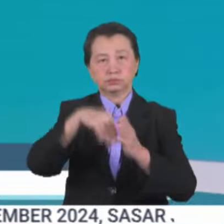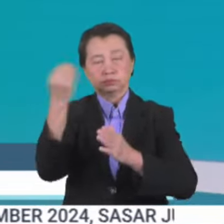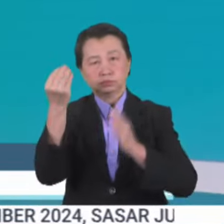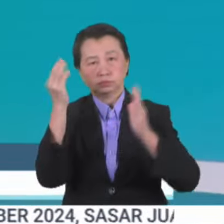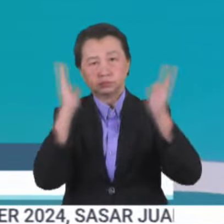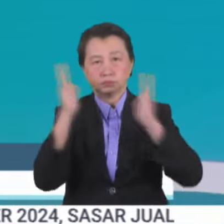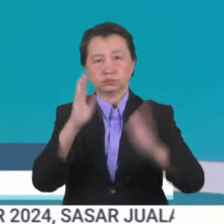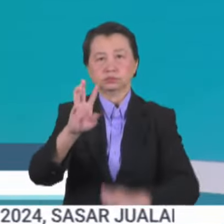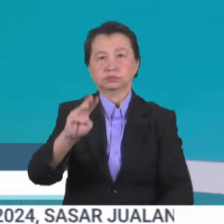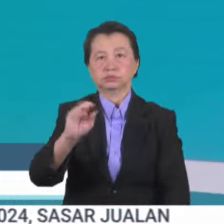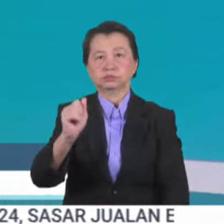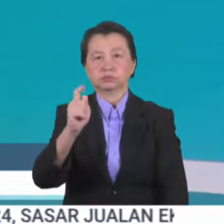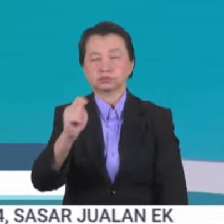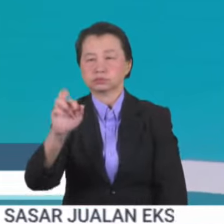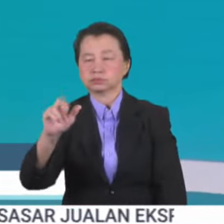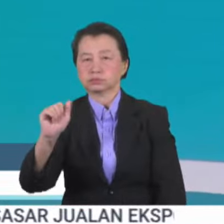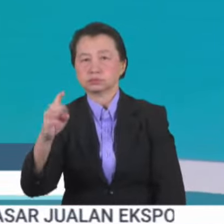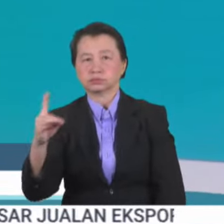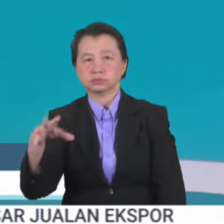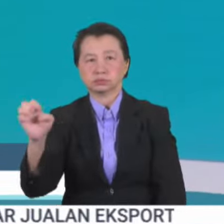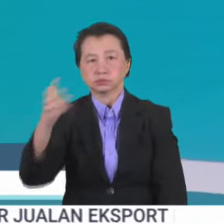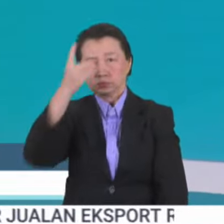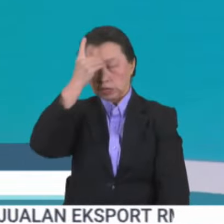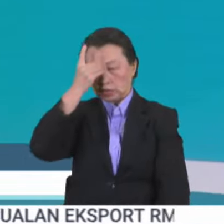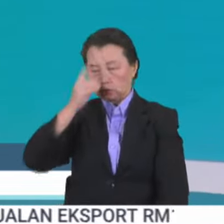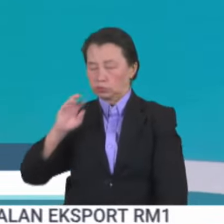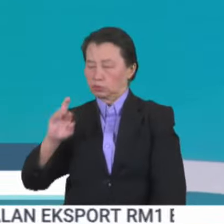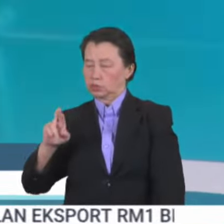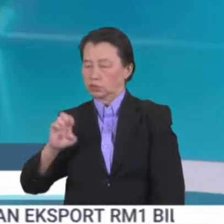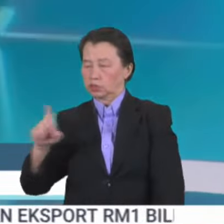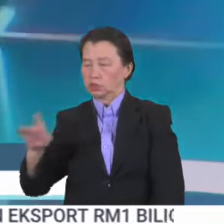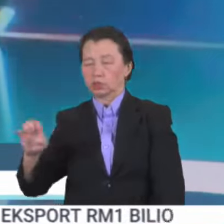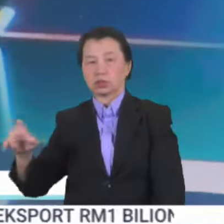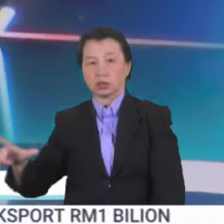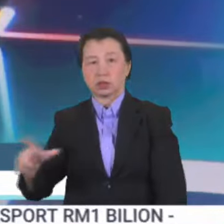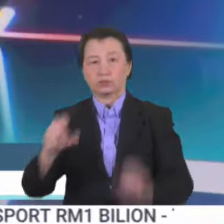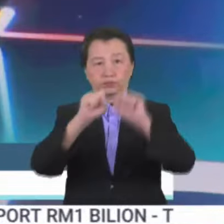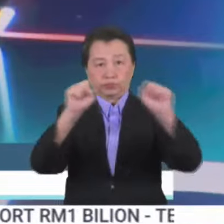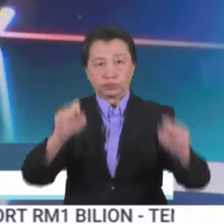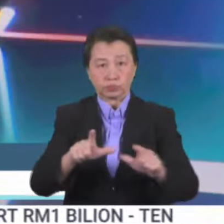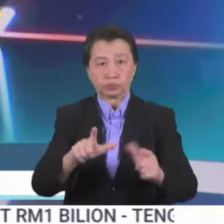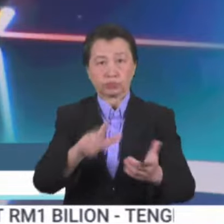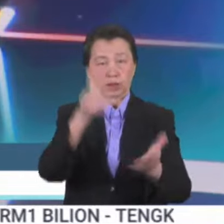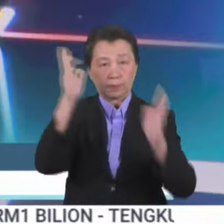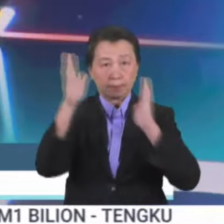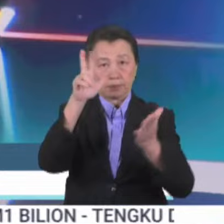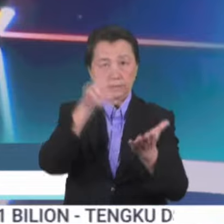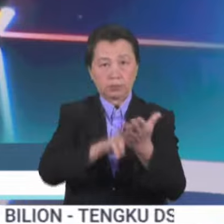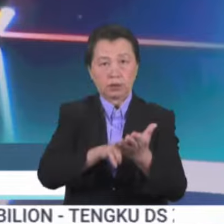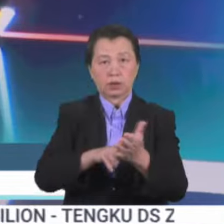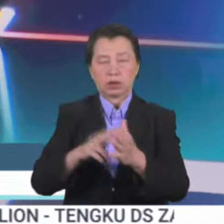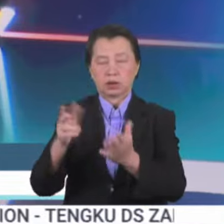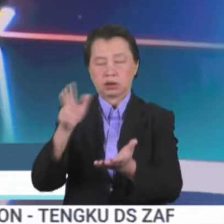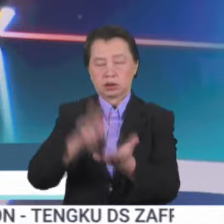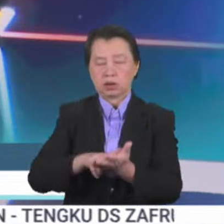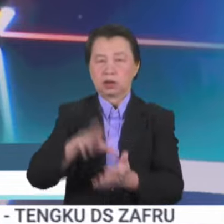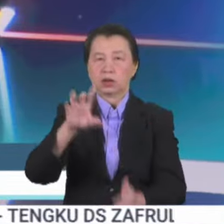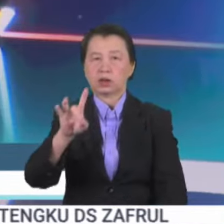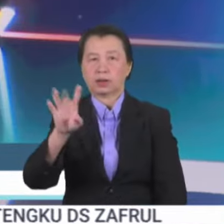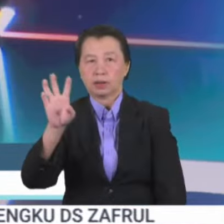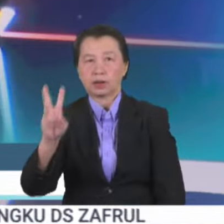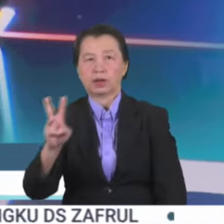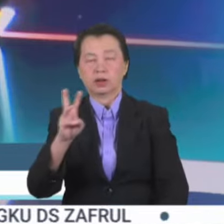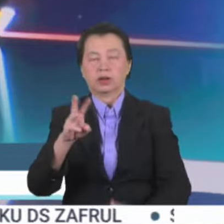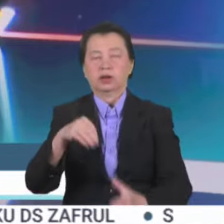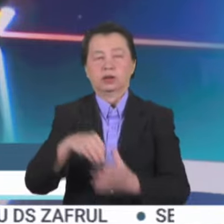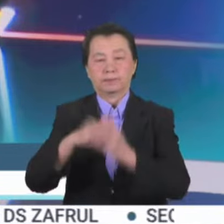Malaysia MATRED, Datuk Sri Rizal Merikanaina Amerika berkata, sijil halal tersebut diiktiraf 86 badan pensijilan